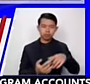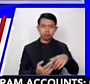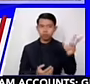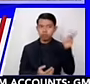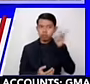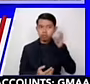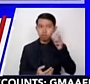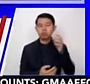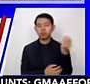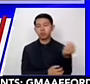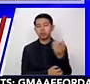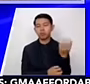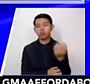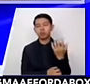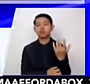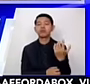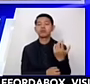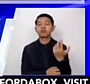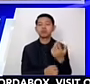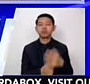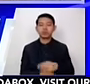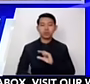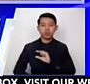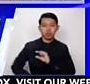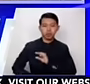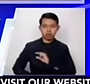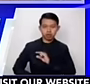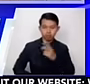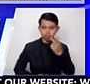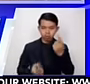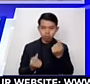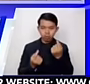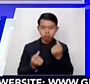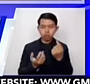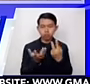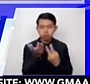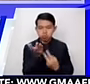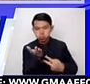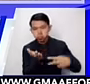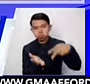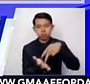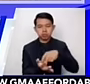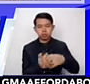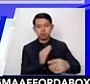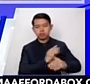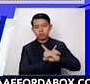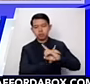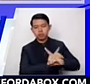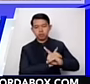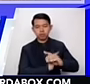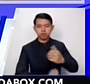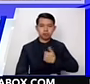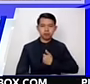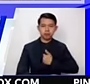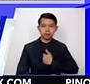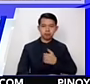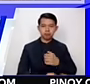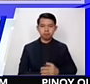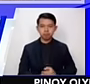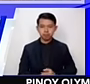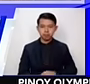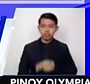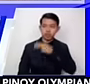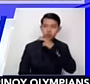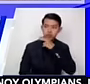nakuhang pagkakataon nung gwardya para ano depensahan yung sarili niyan agad na namatay ang suspect na si Jerick